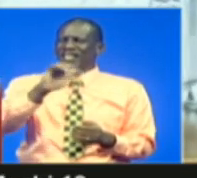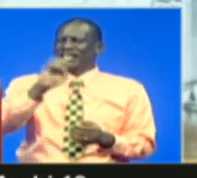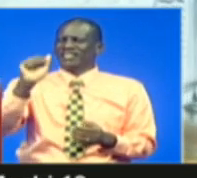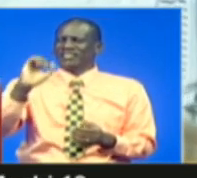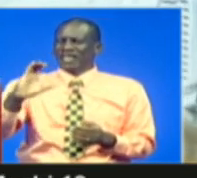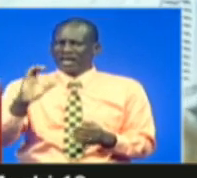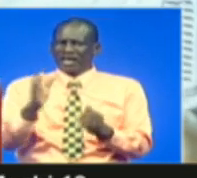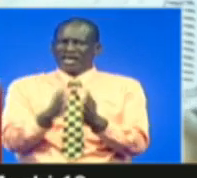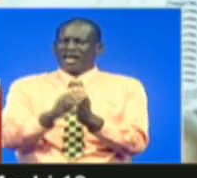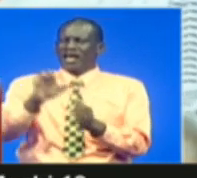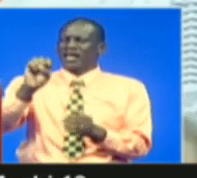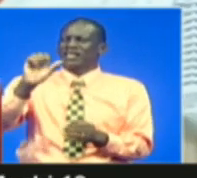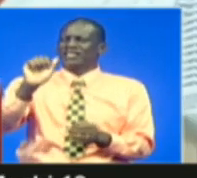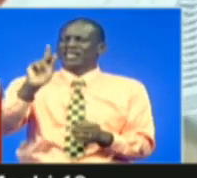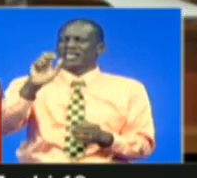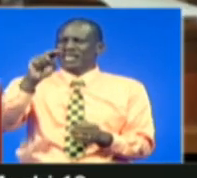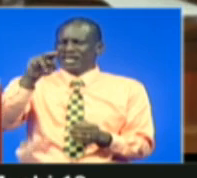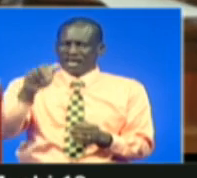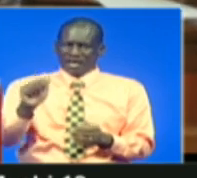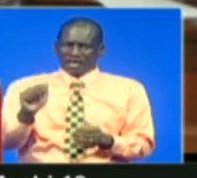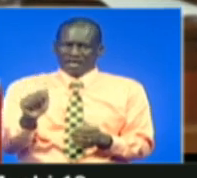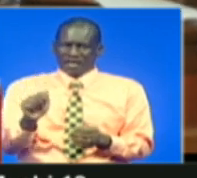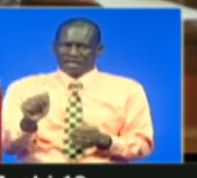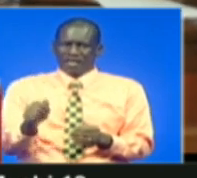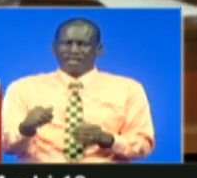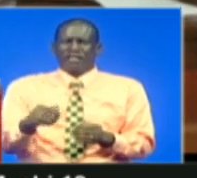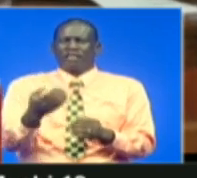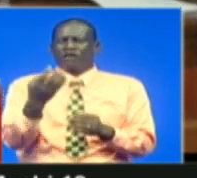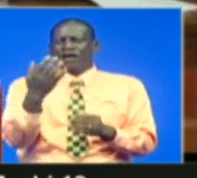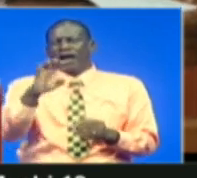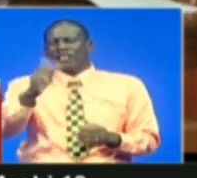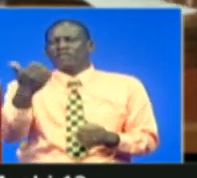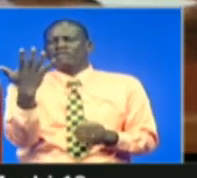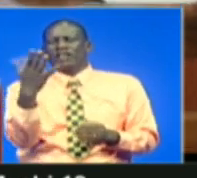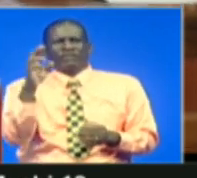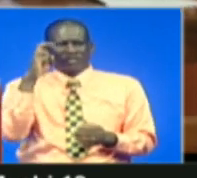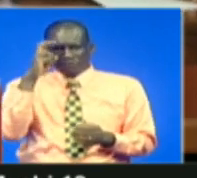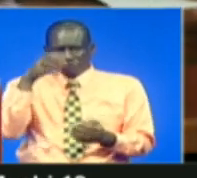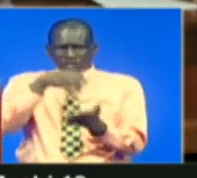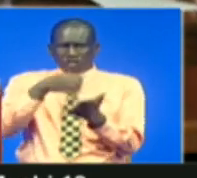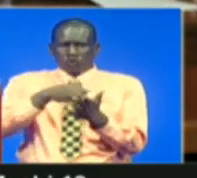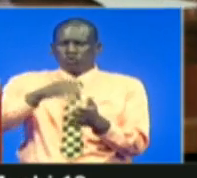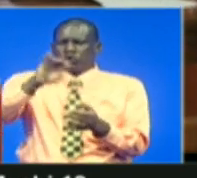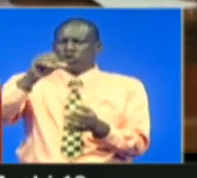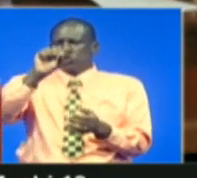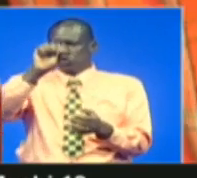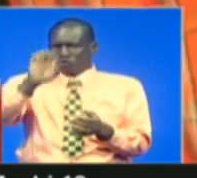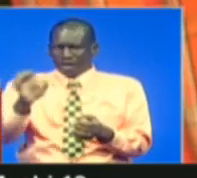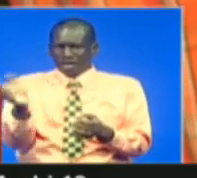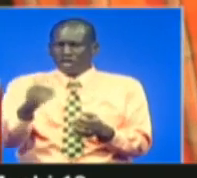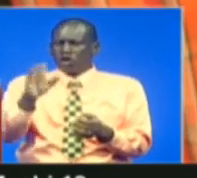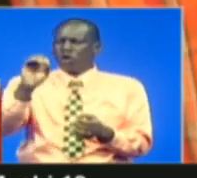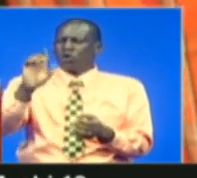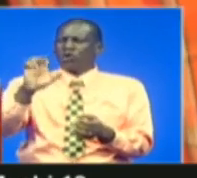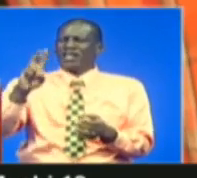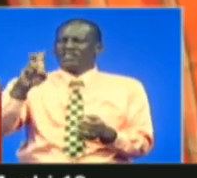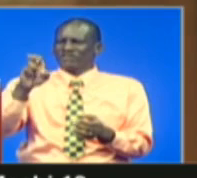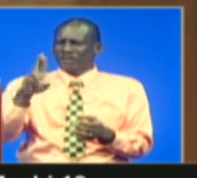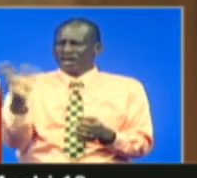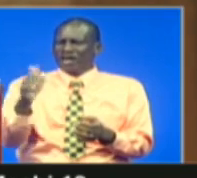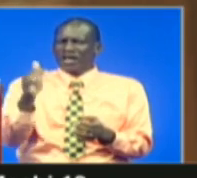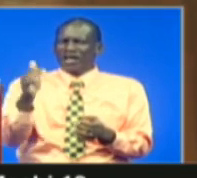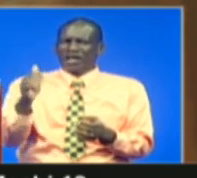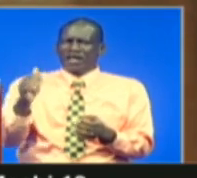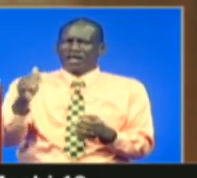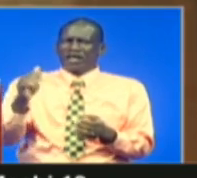na Sakina Mariam Abdalla. Washukiwa watano wengine wakiwemo Joel Nganga wa Naina, Oliver Kanyago, Elias